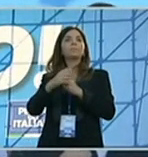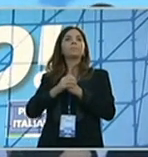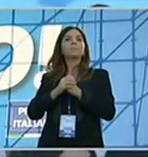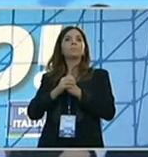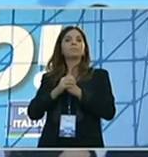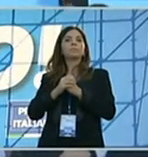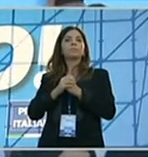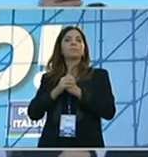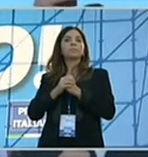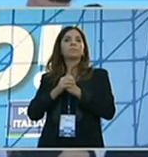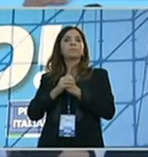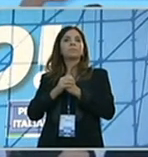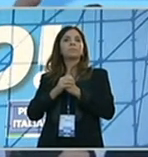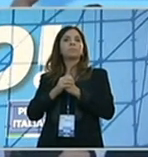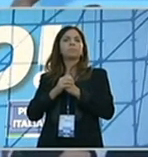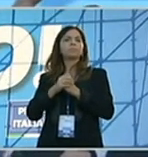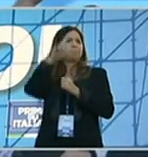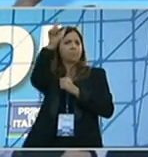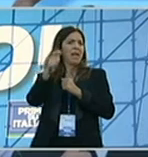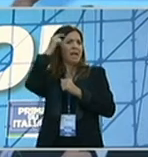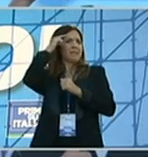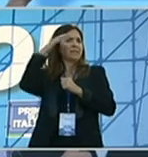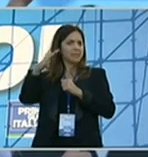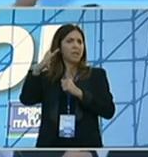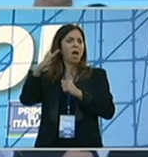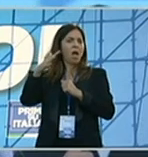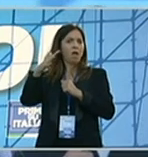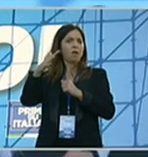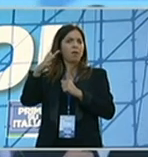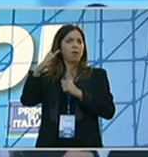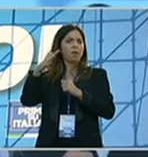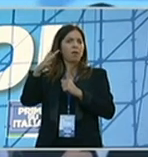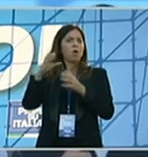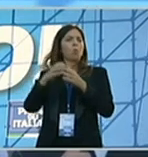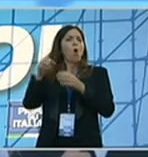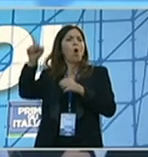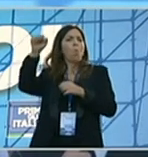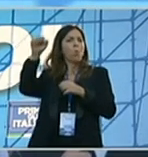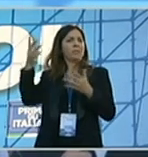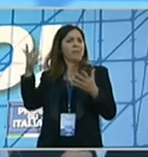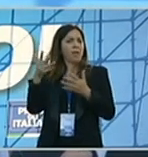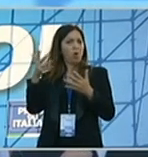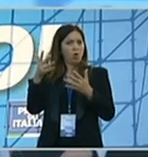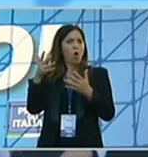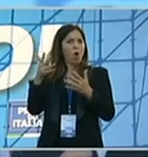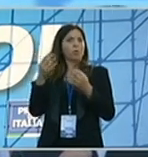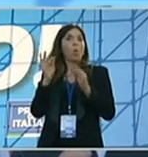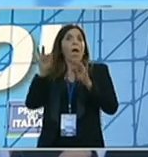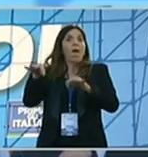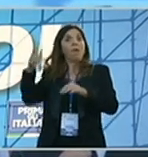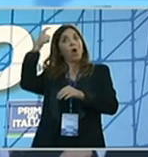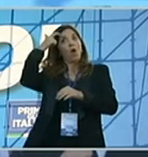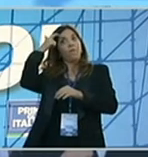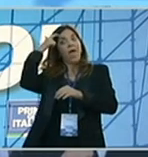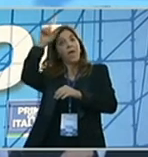ha ben chiaro che cosa sono stati i comunisti quando sono riusciti a raggiungere il governo del